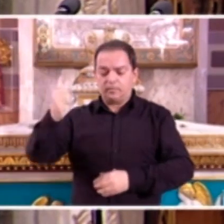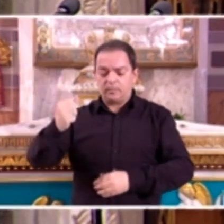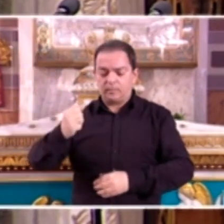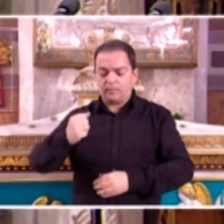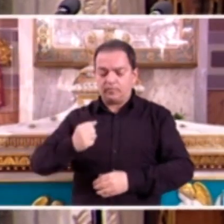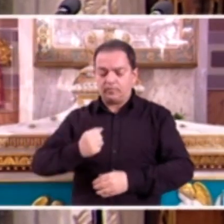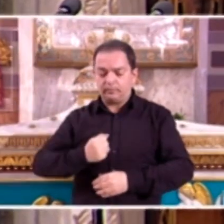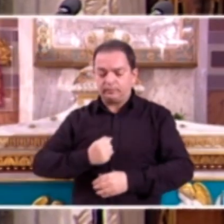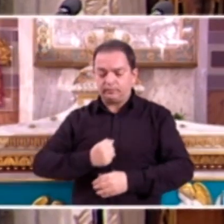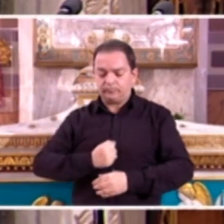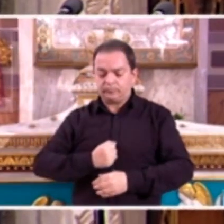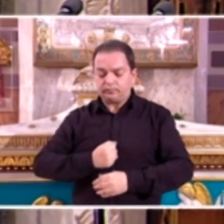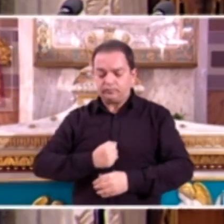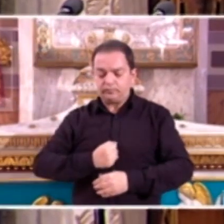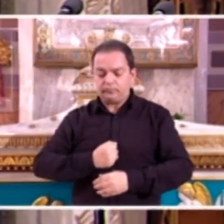και